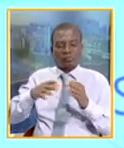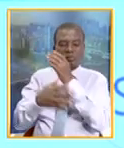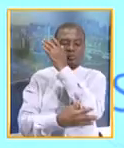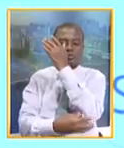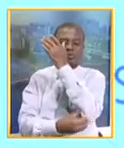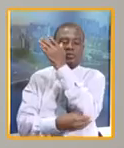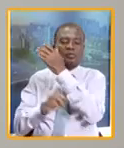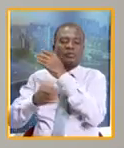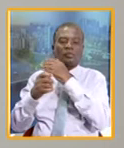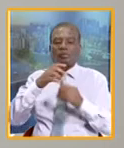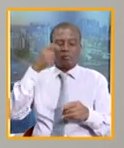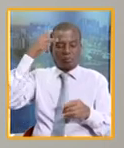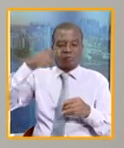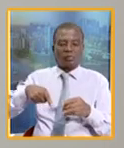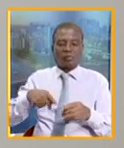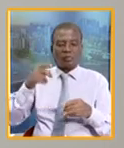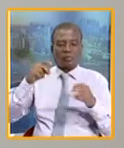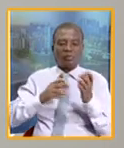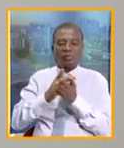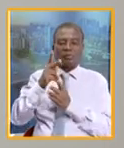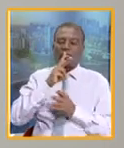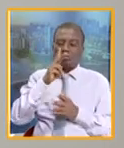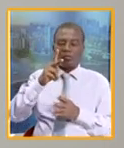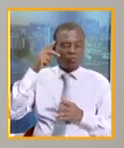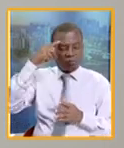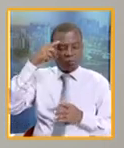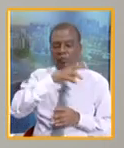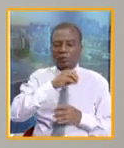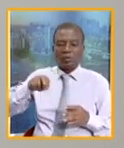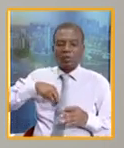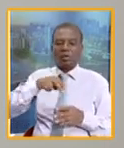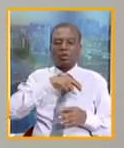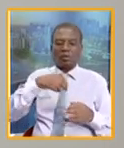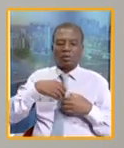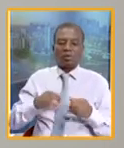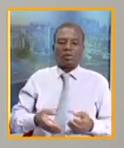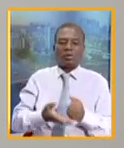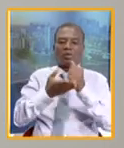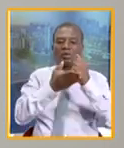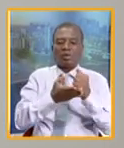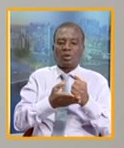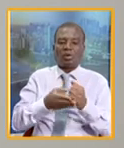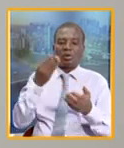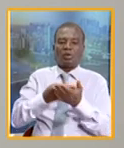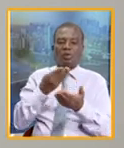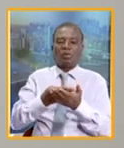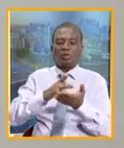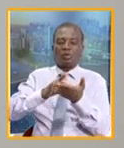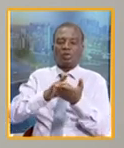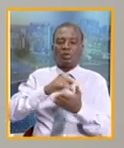Sur ça, je pense qu'il y a une vraie réflexion et nous avons une vraie attente de la contribution du Fonds